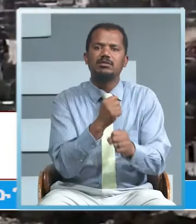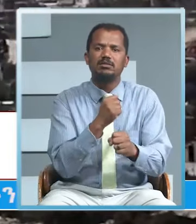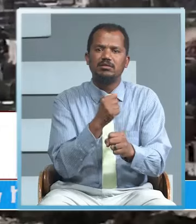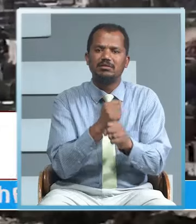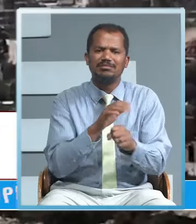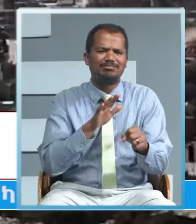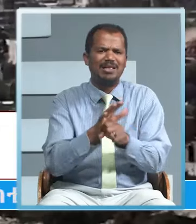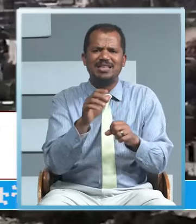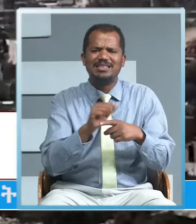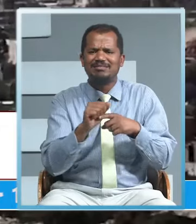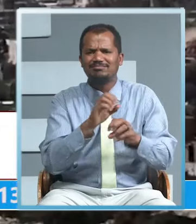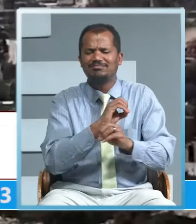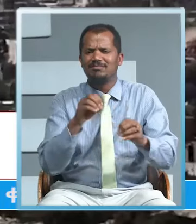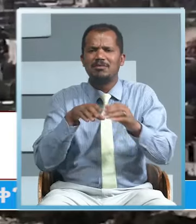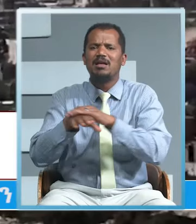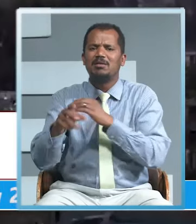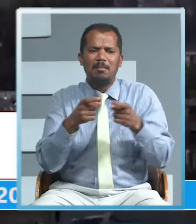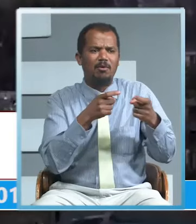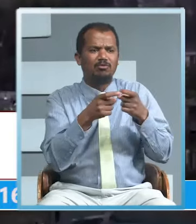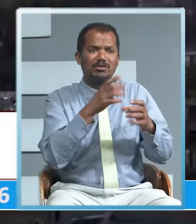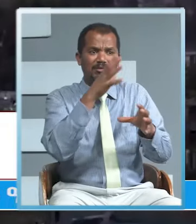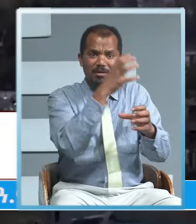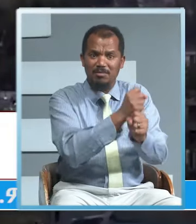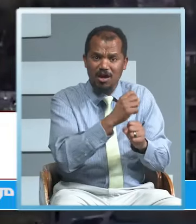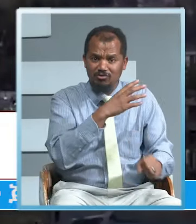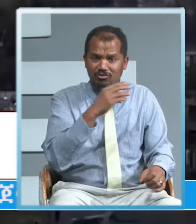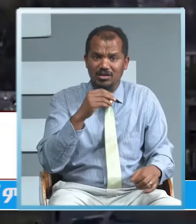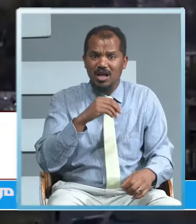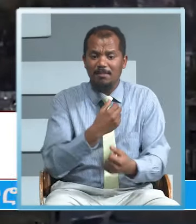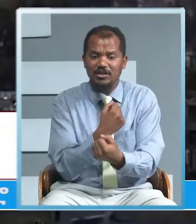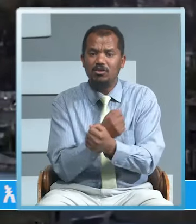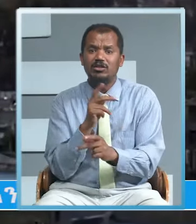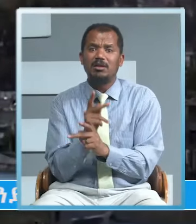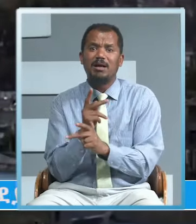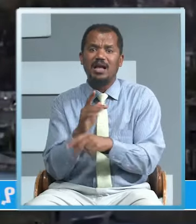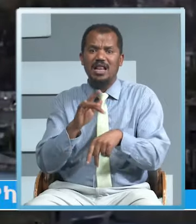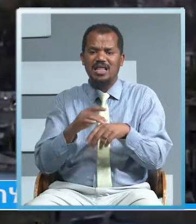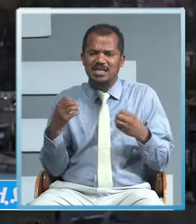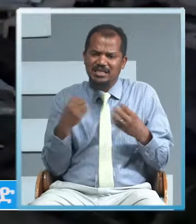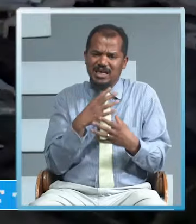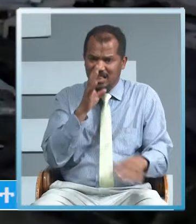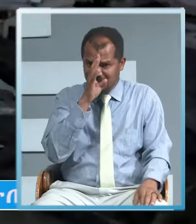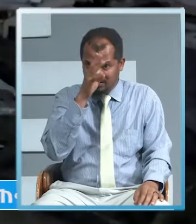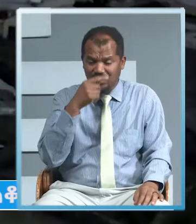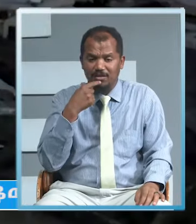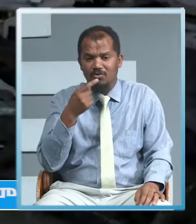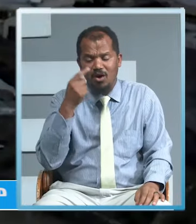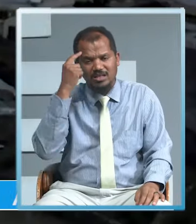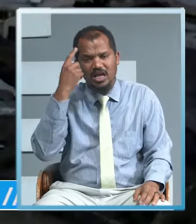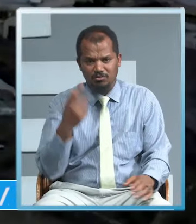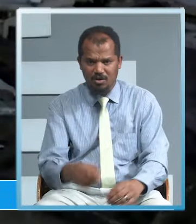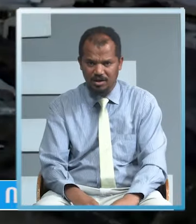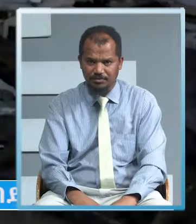ያለበቂ ስልጠና ማስገባት በቁጥጥር ስር በሚውሉ ሰዎችና በእስረኞች ጥበቃ ላይ ስጋት ይፈጥራል ሲል አሳስቧል።